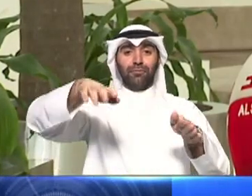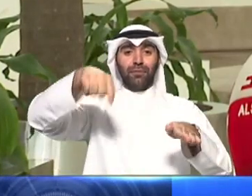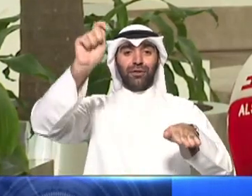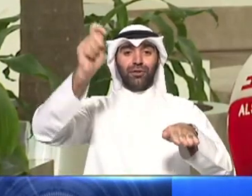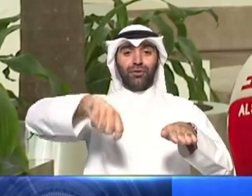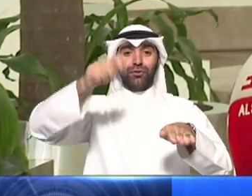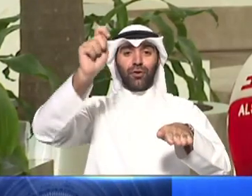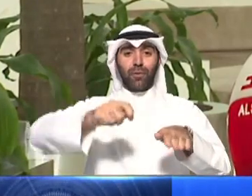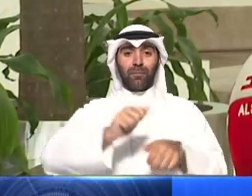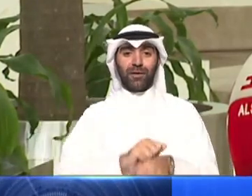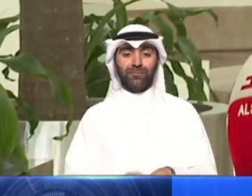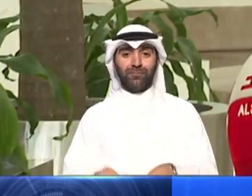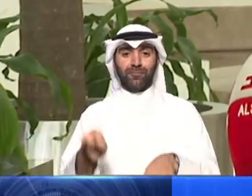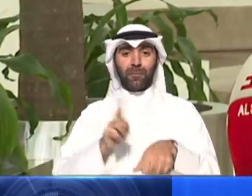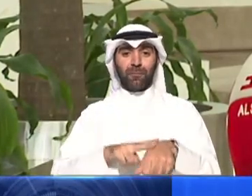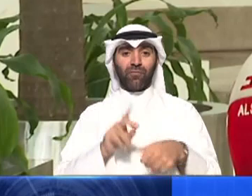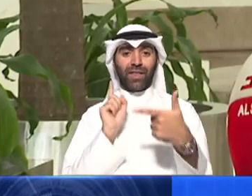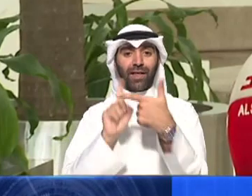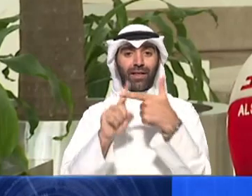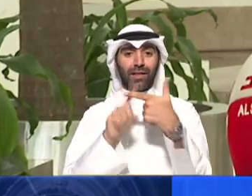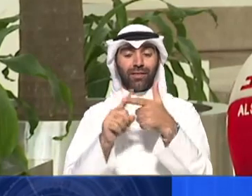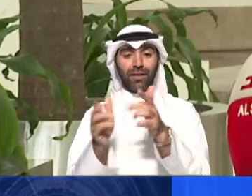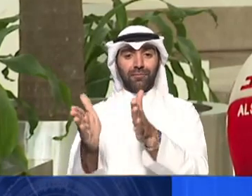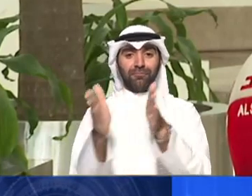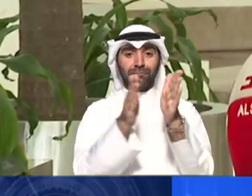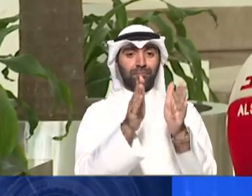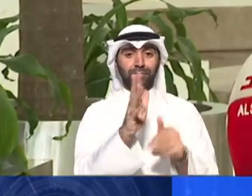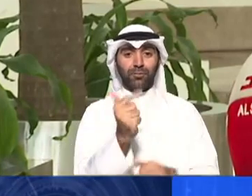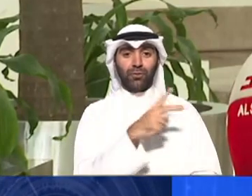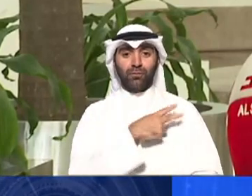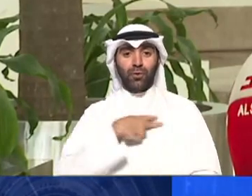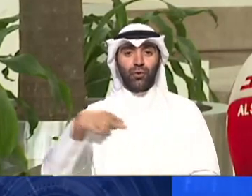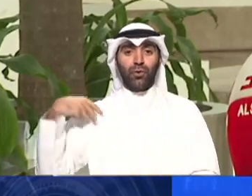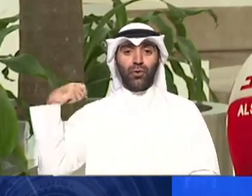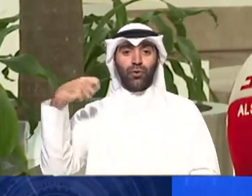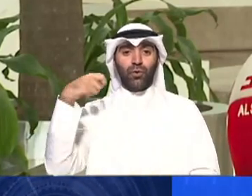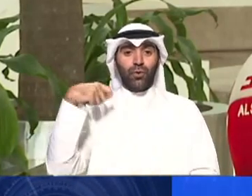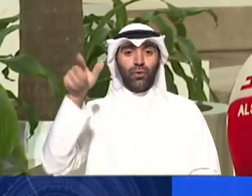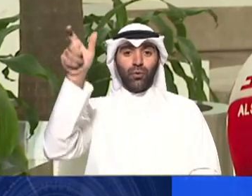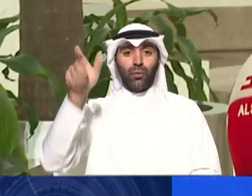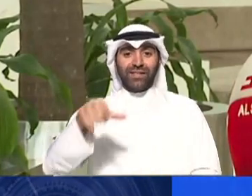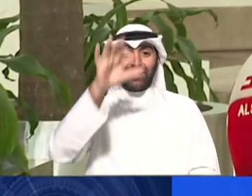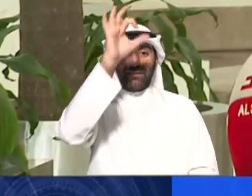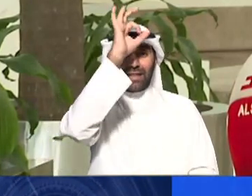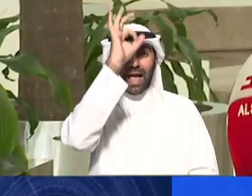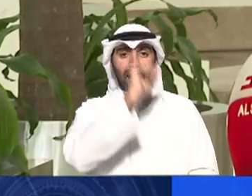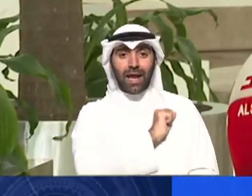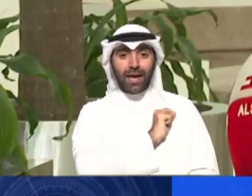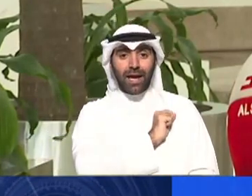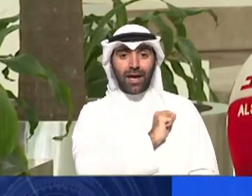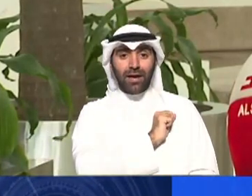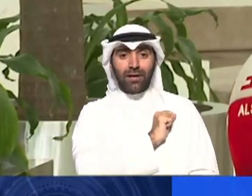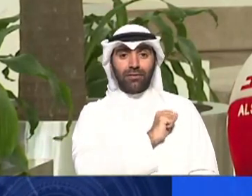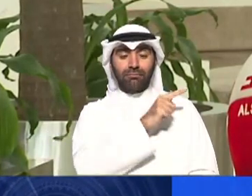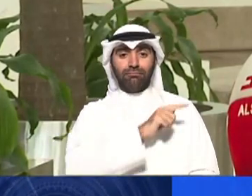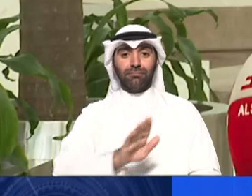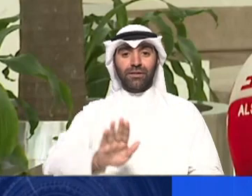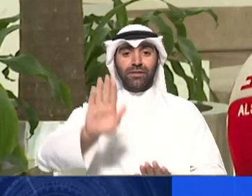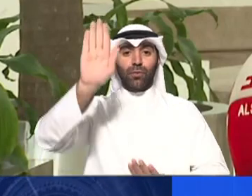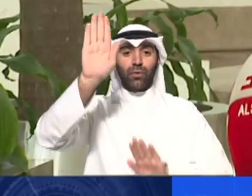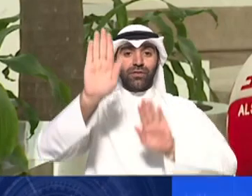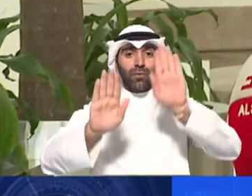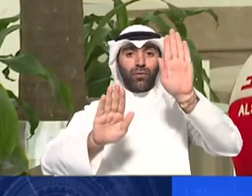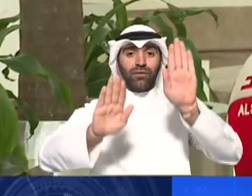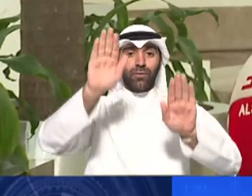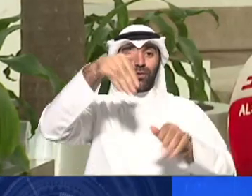على طلب طرح الثقة المقدم في الأخ نائب رئيس مجلس الوزراء وزير الداخلية، ورفض طلب طرح الثقة أو